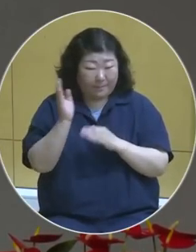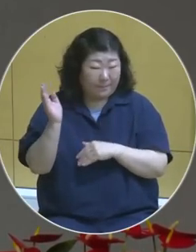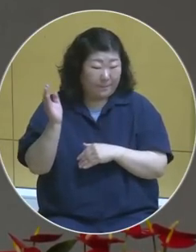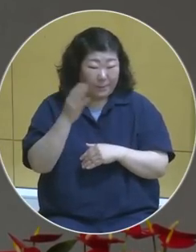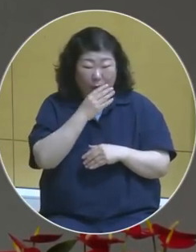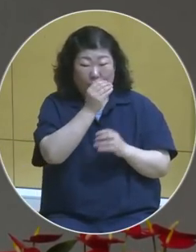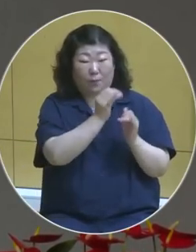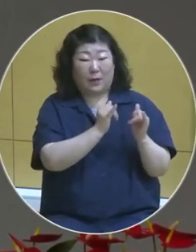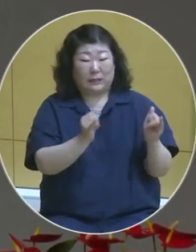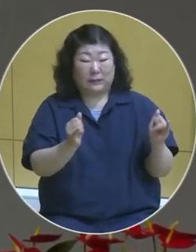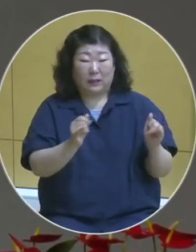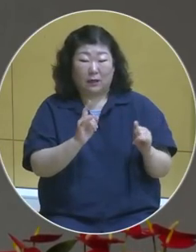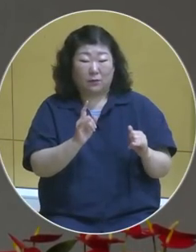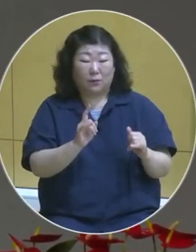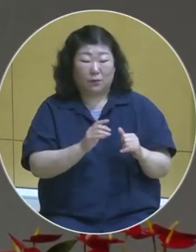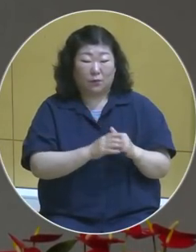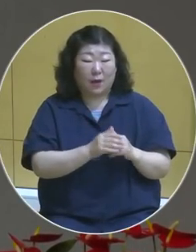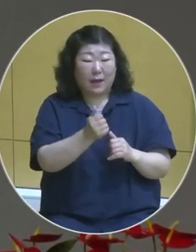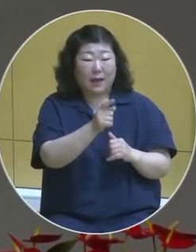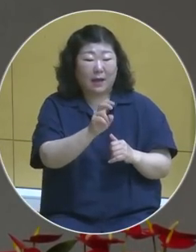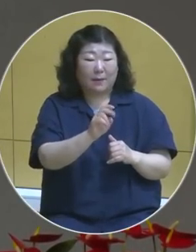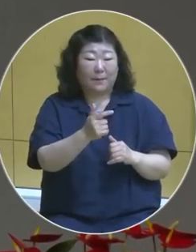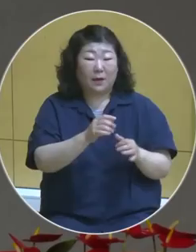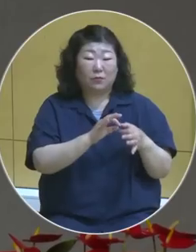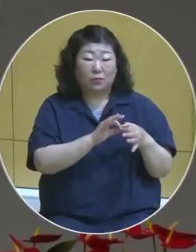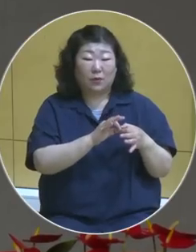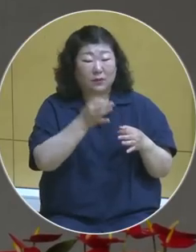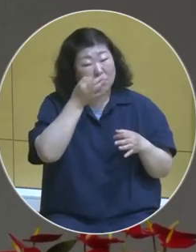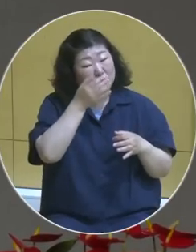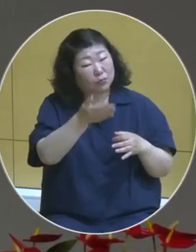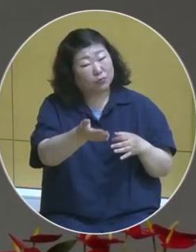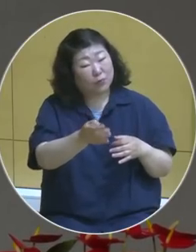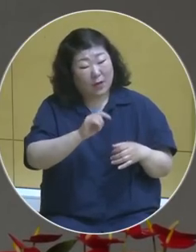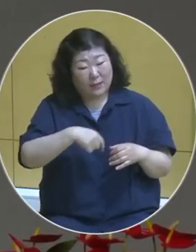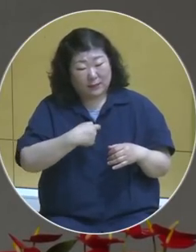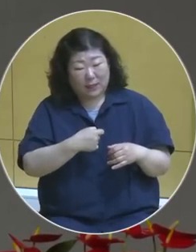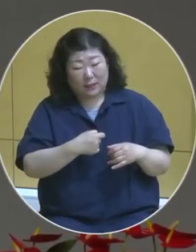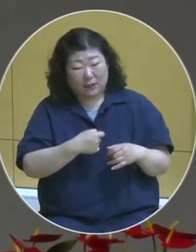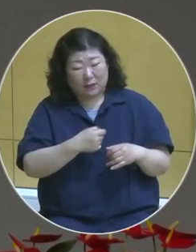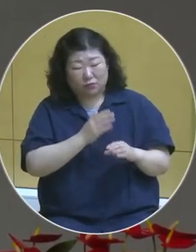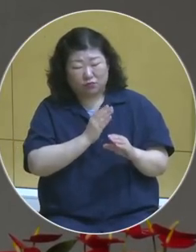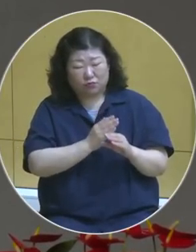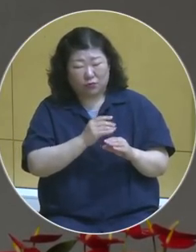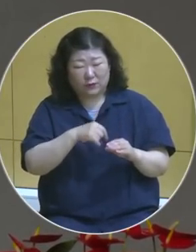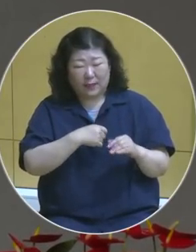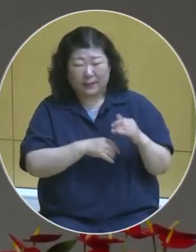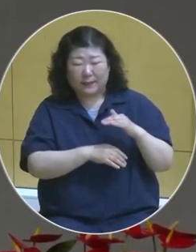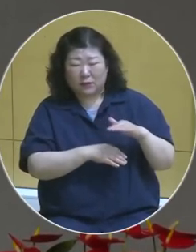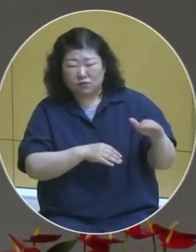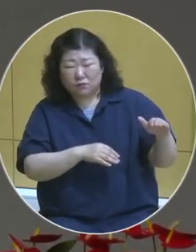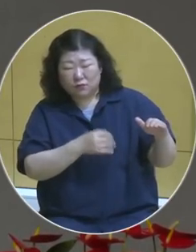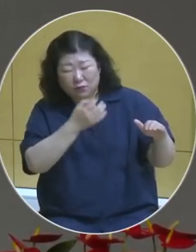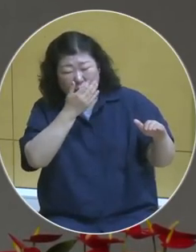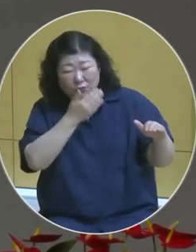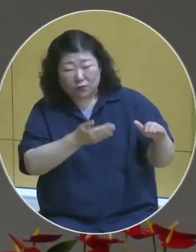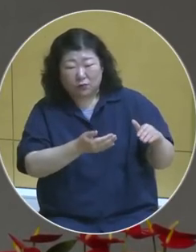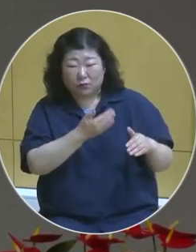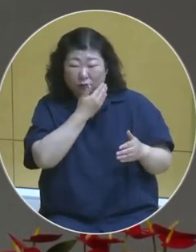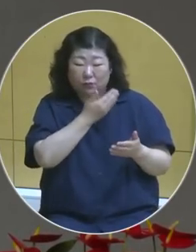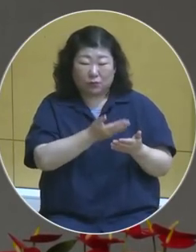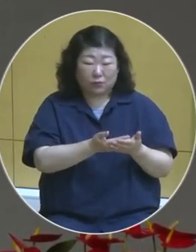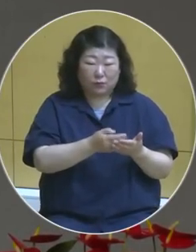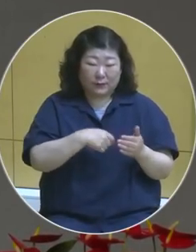통해서 보여줍니다. 하만은 자기가 중요한 사람입니다. 자기 기준이 중요합니다. 자기 감정이 중요합니다. 자기 계획이